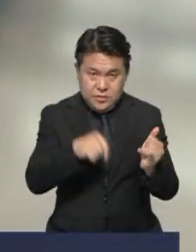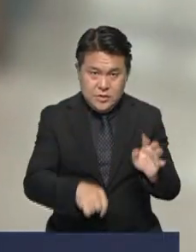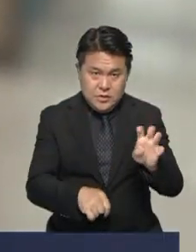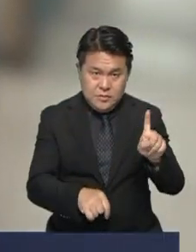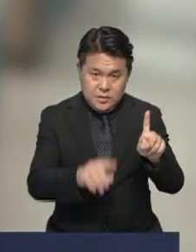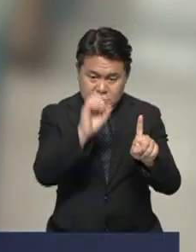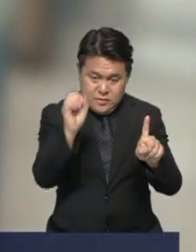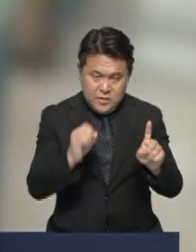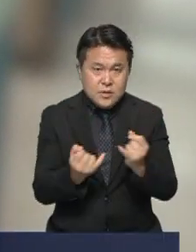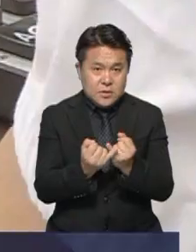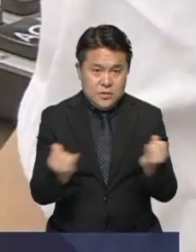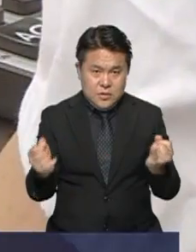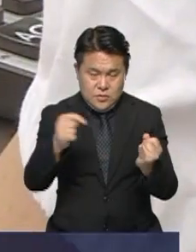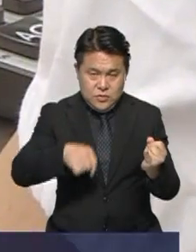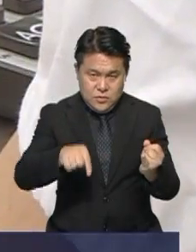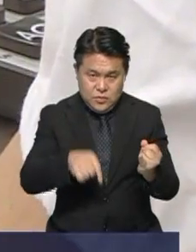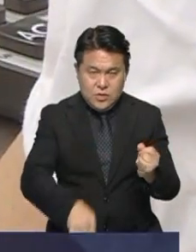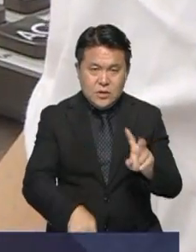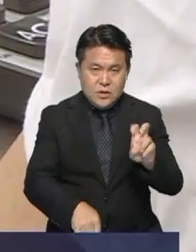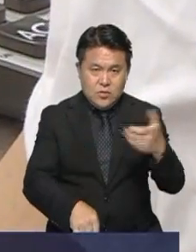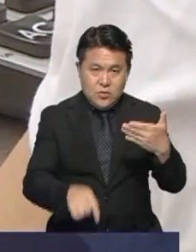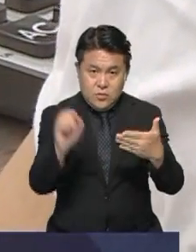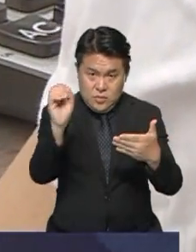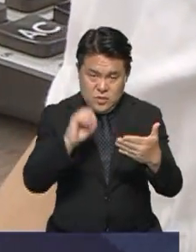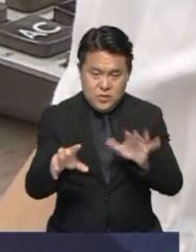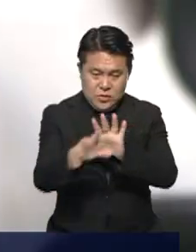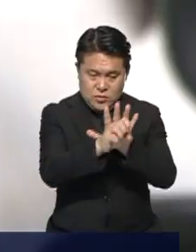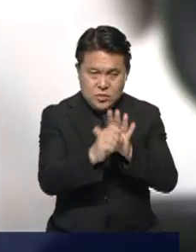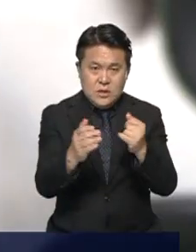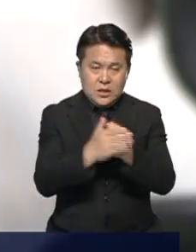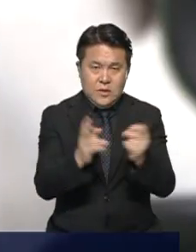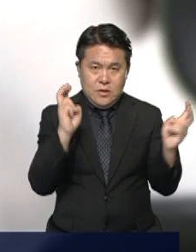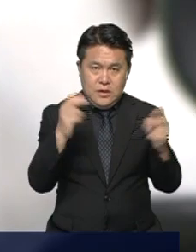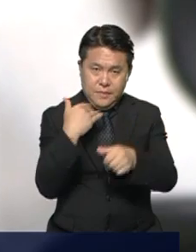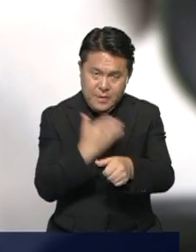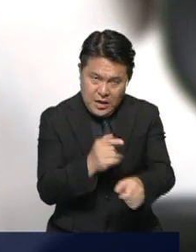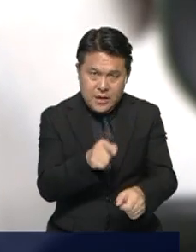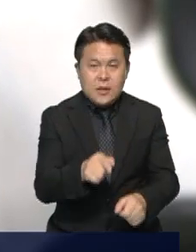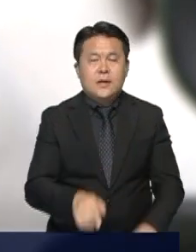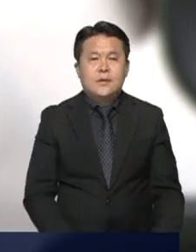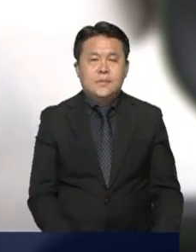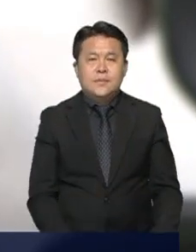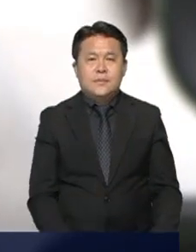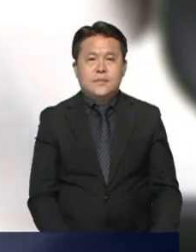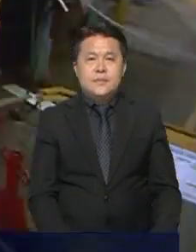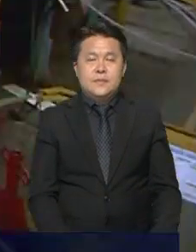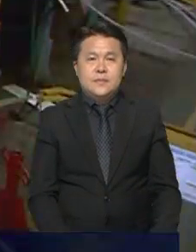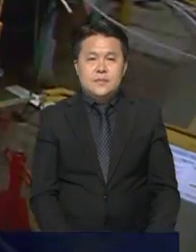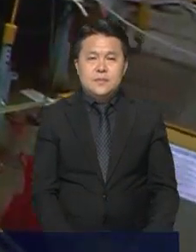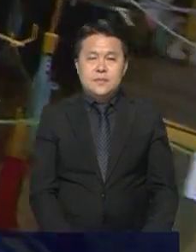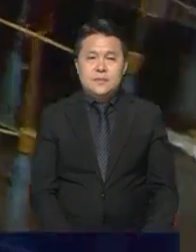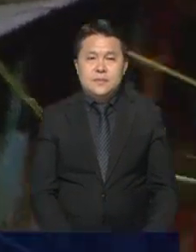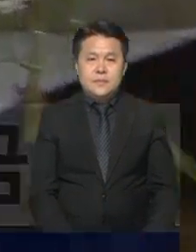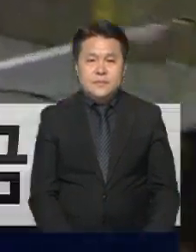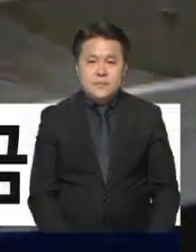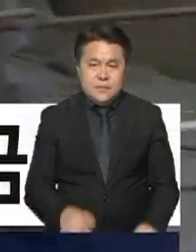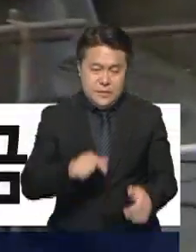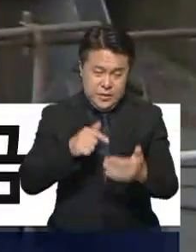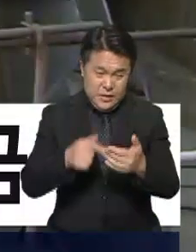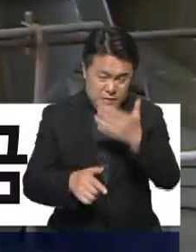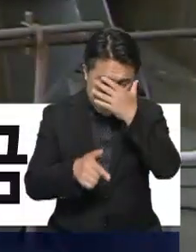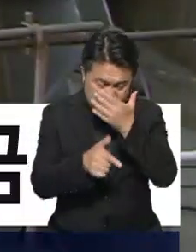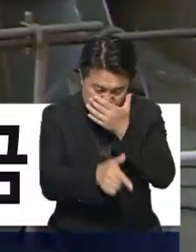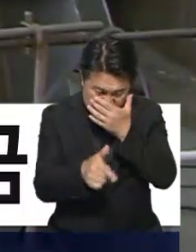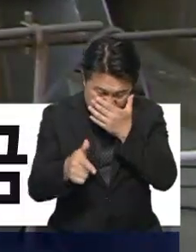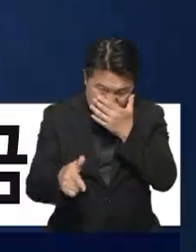31%, 여성 실직자의 29%도 코로나로 직장을 잃은 것으로 분석됐습니다. 용접이나 음료수